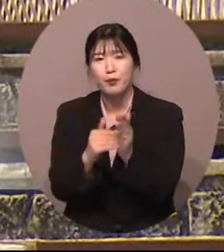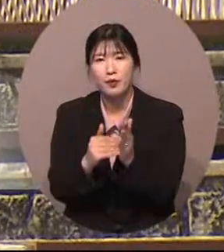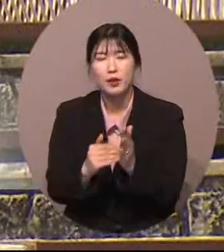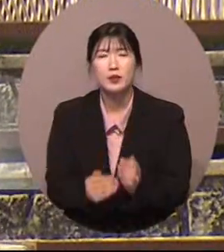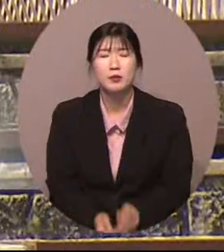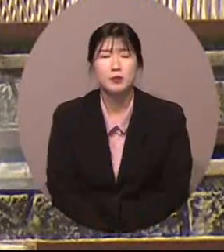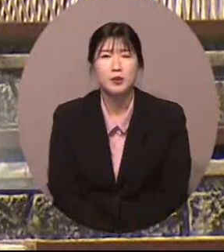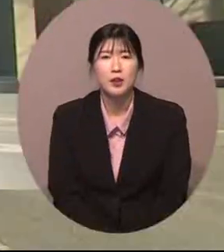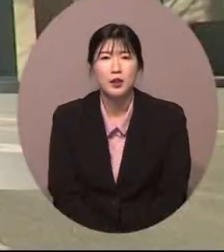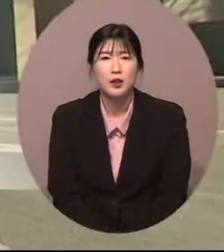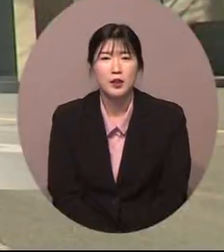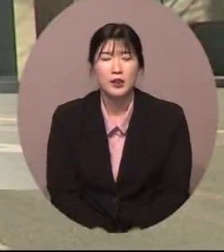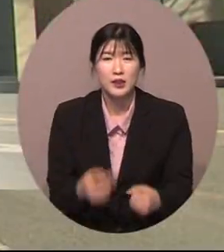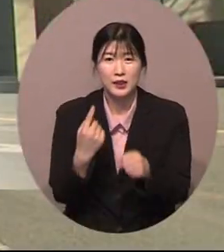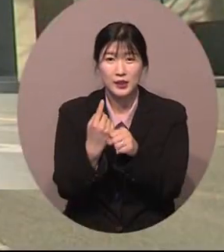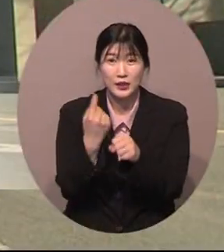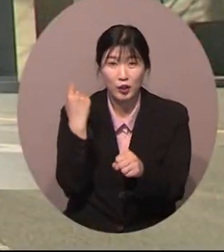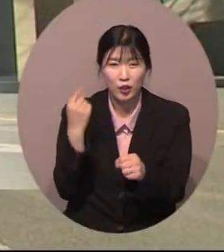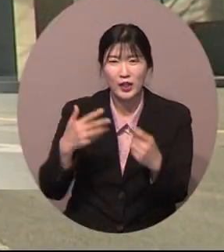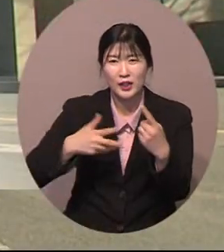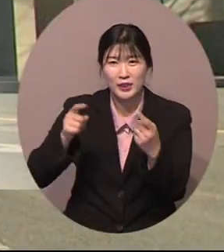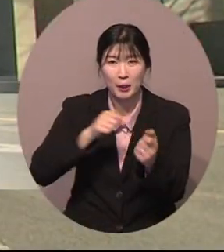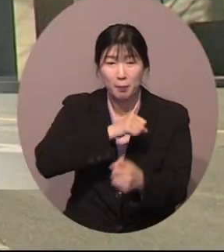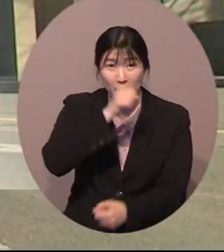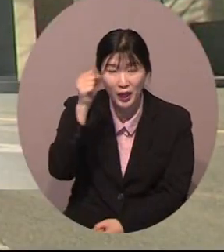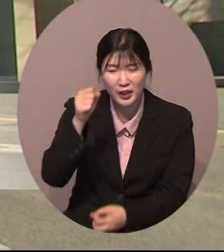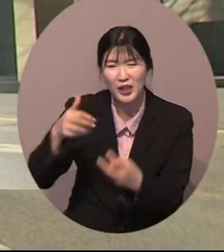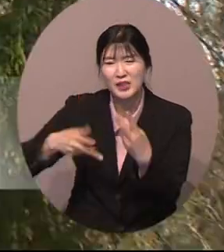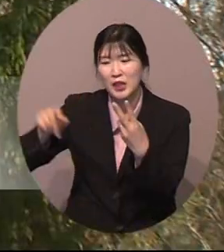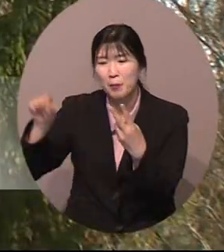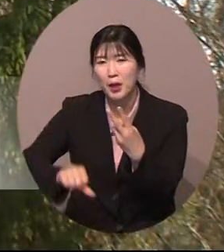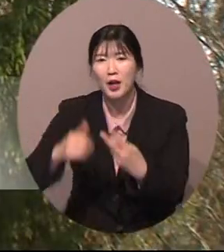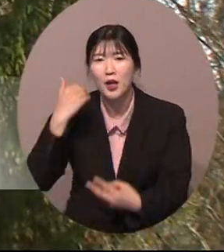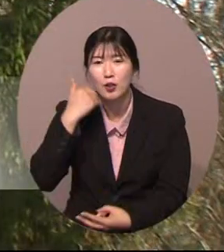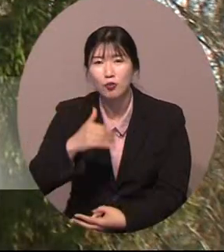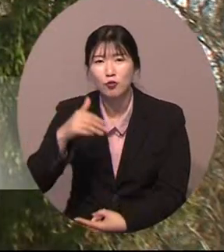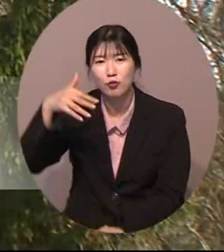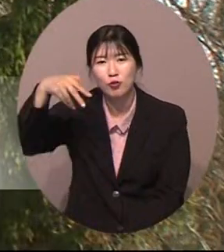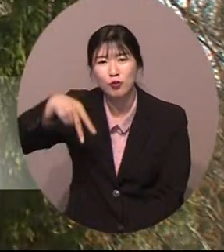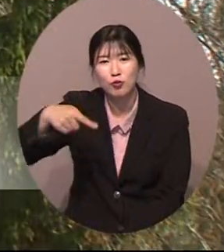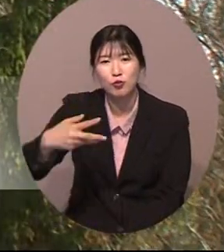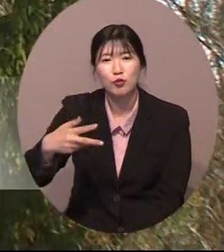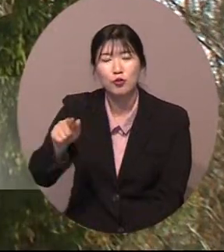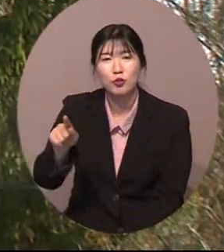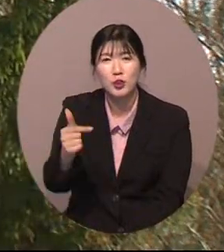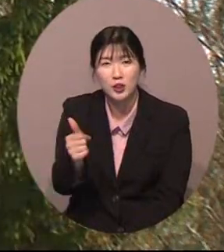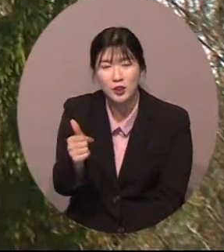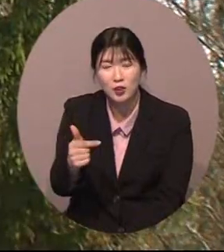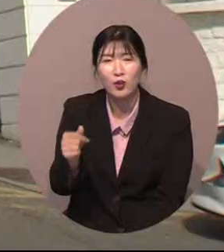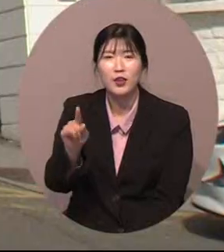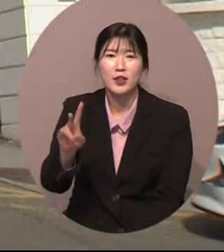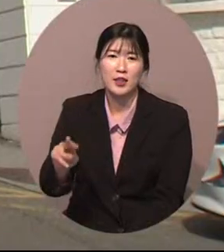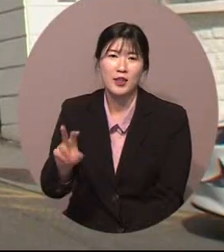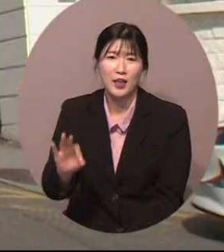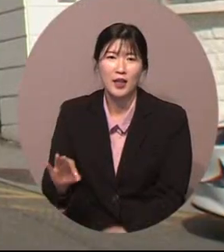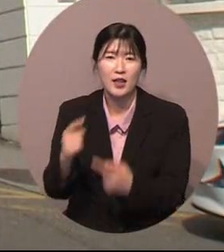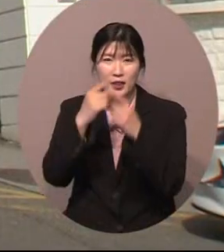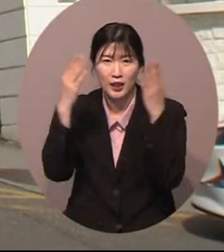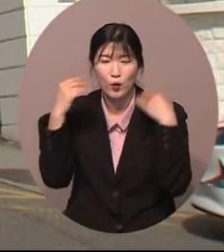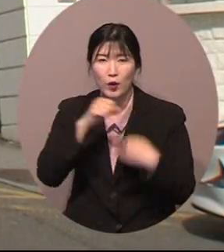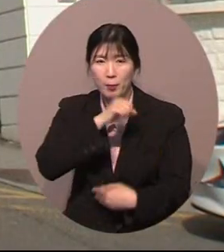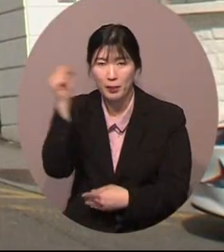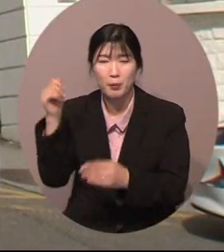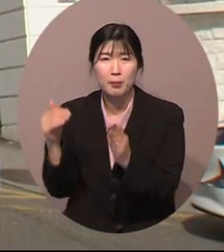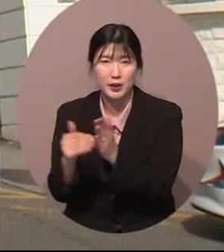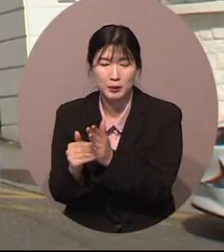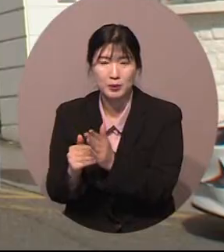통과했습니다 예비 지정됐다가 본 지정에서 탈락했던 순천 대도 다시 한번 기회를 얻었습니다 정부는